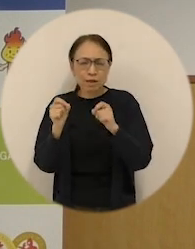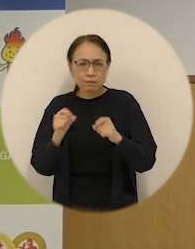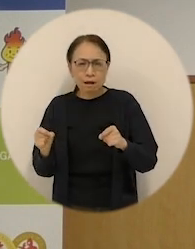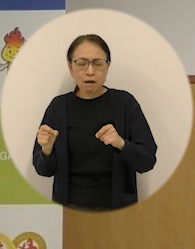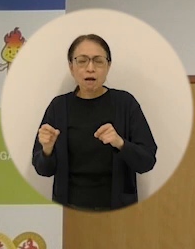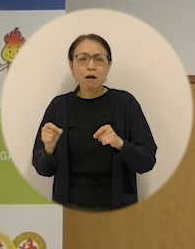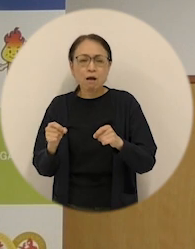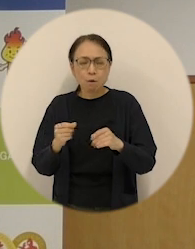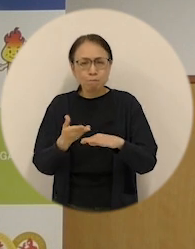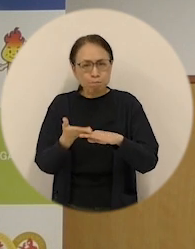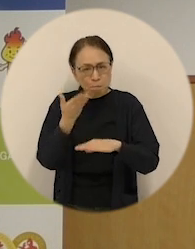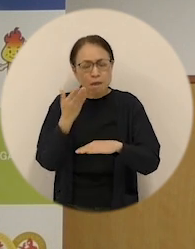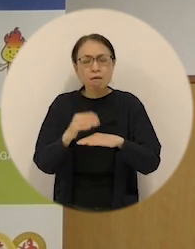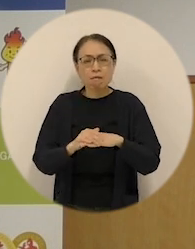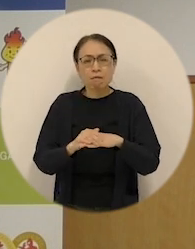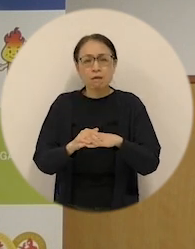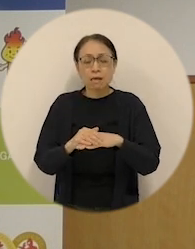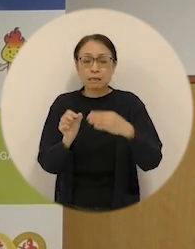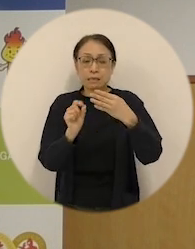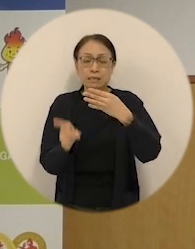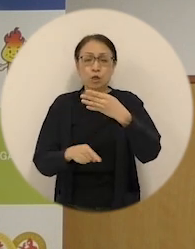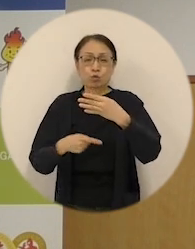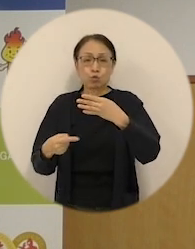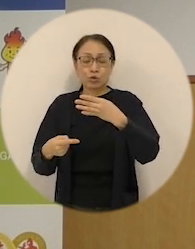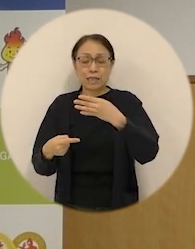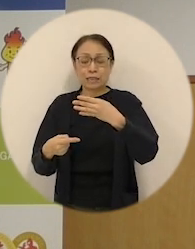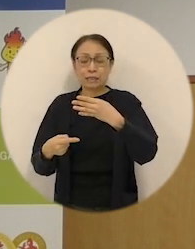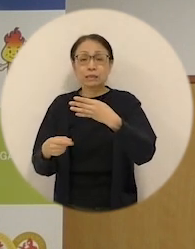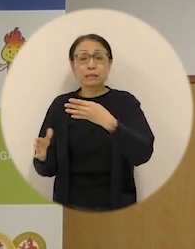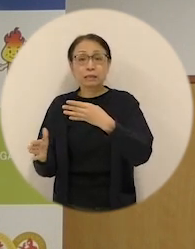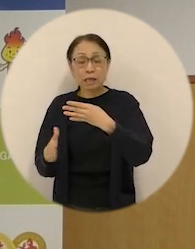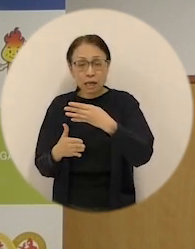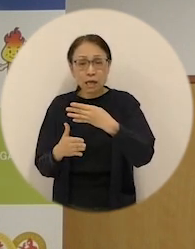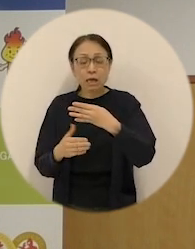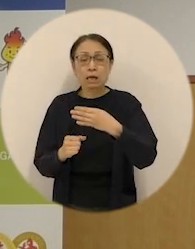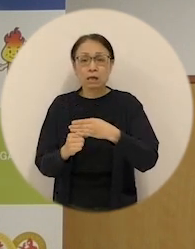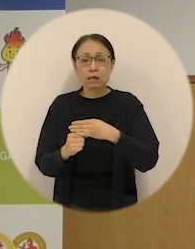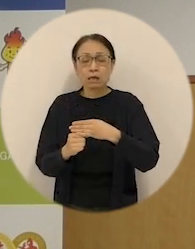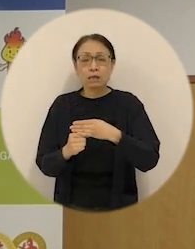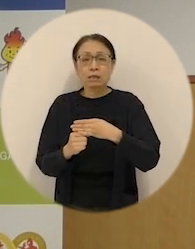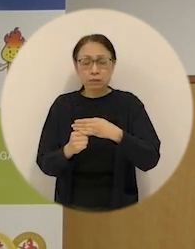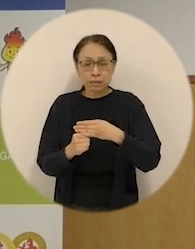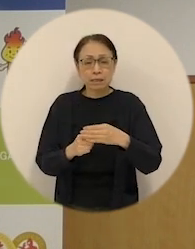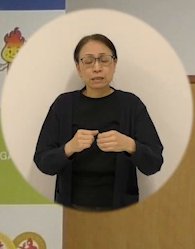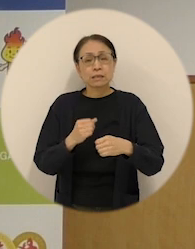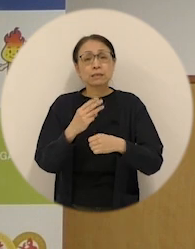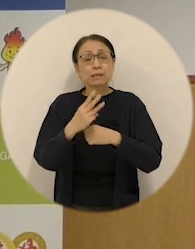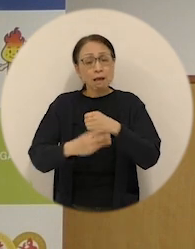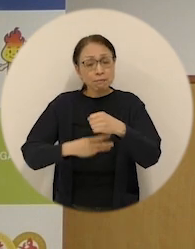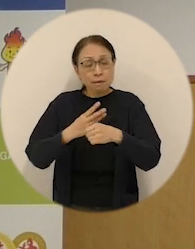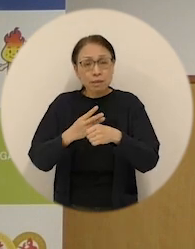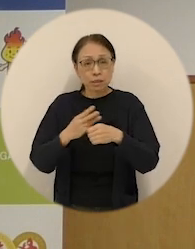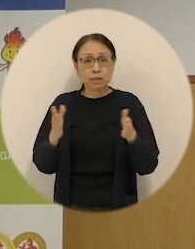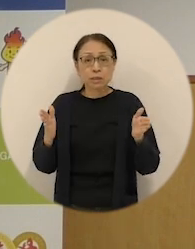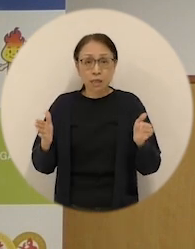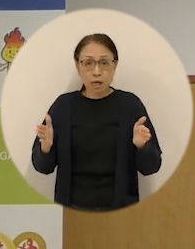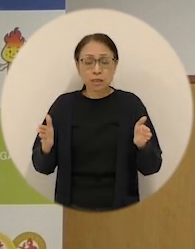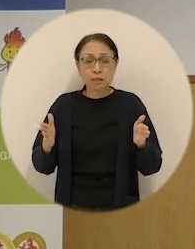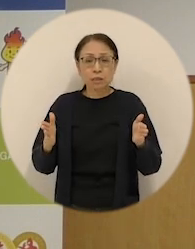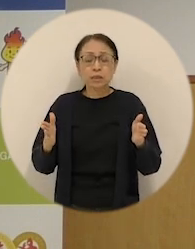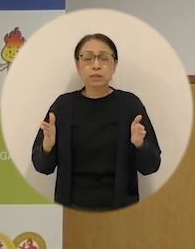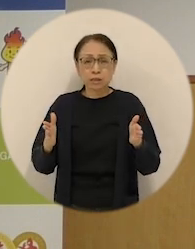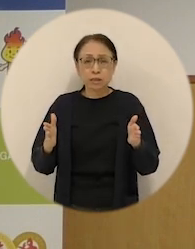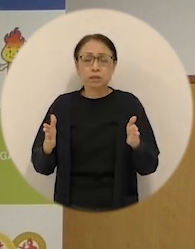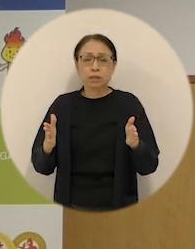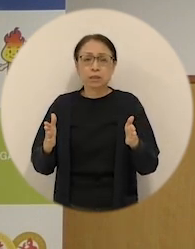まえ、本年4月1日から令和9年3月31日までの3年間引き続き